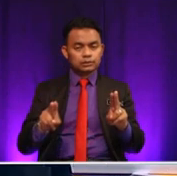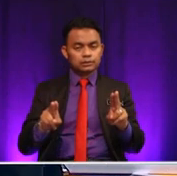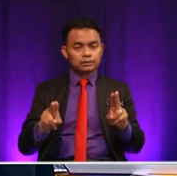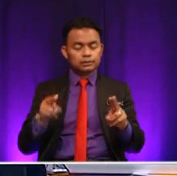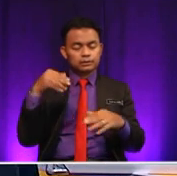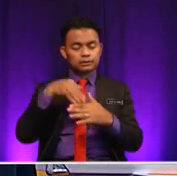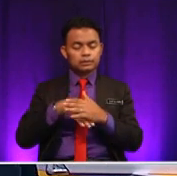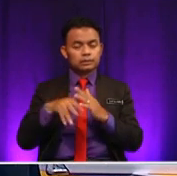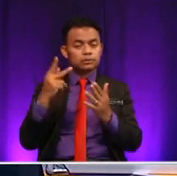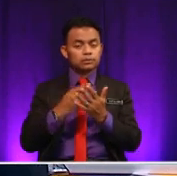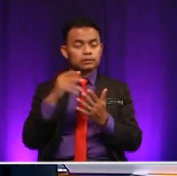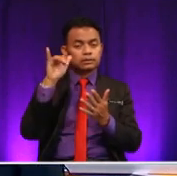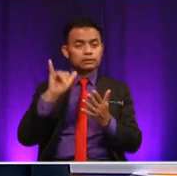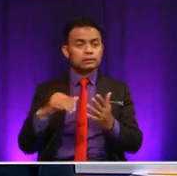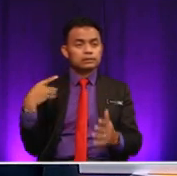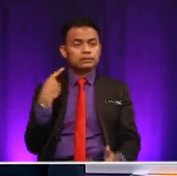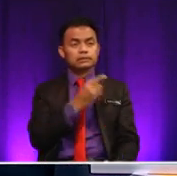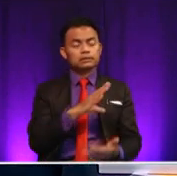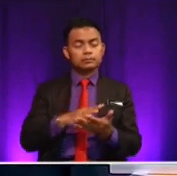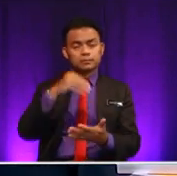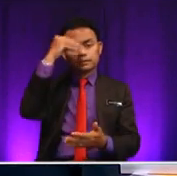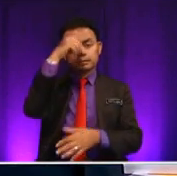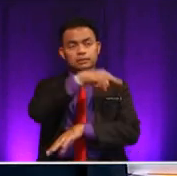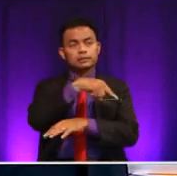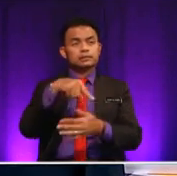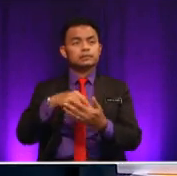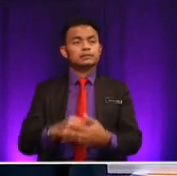belajar pada hari ini sebab itu penting